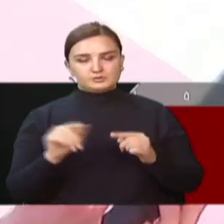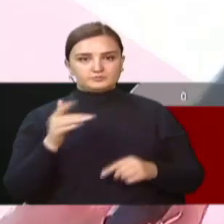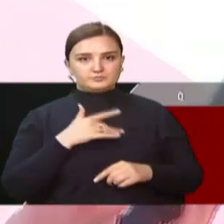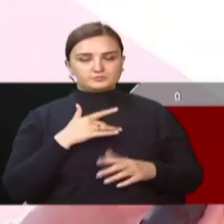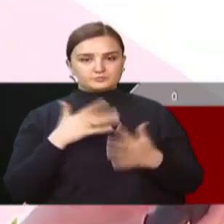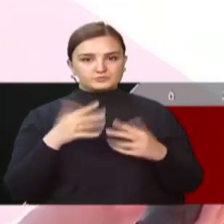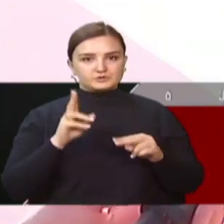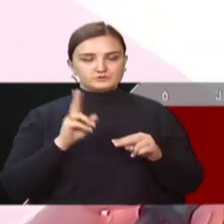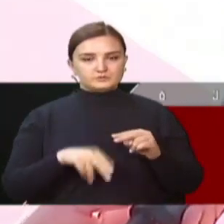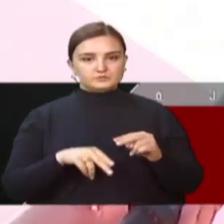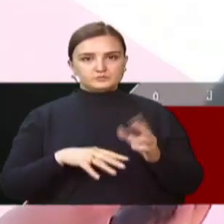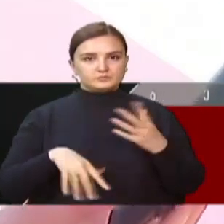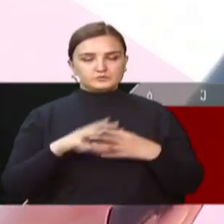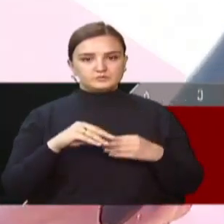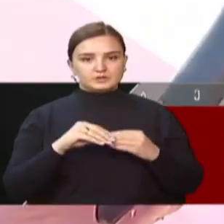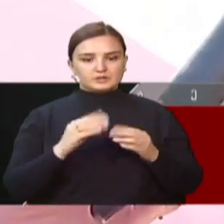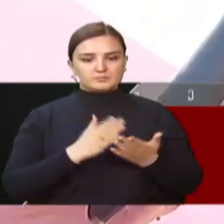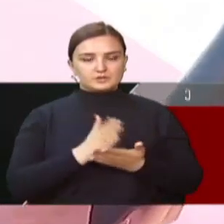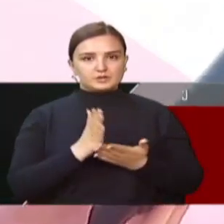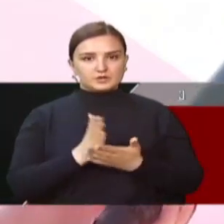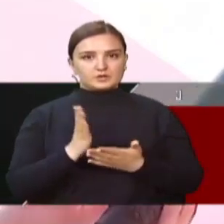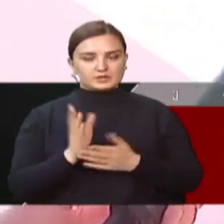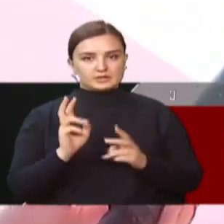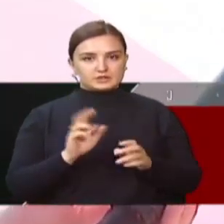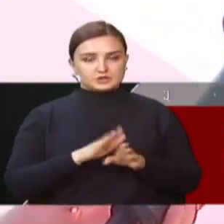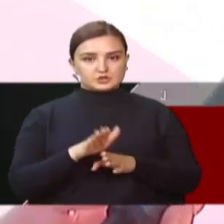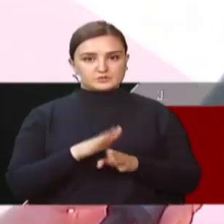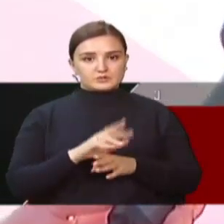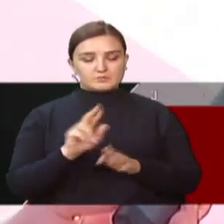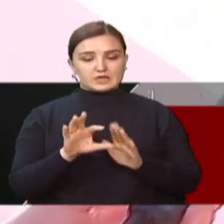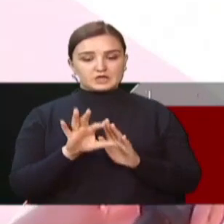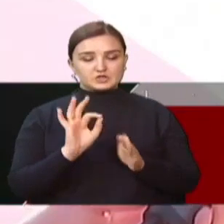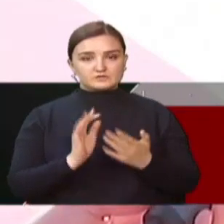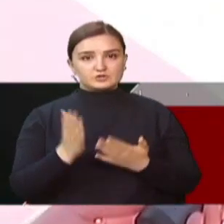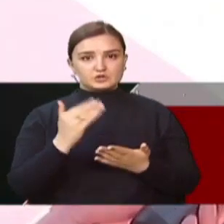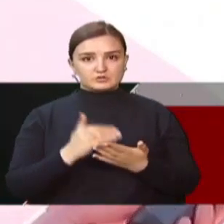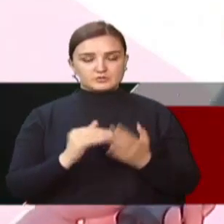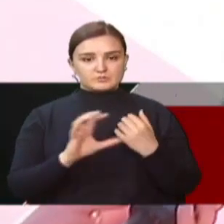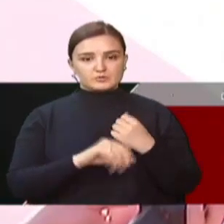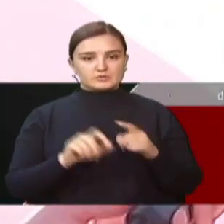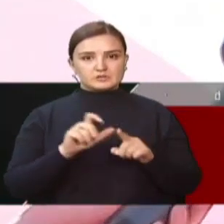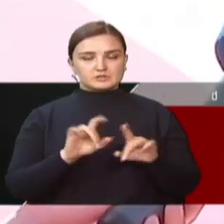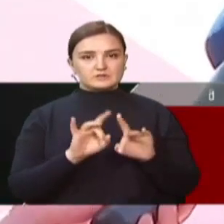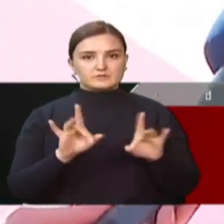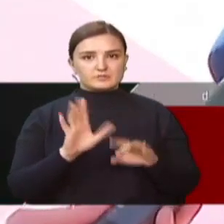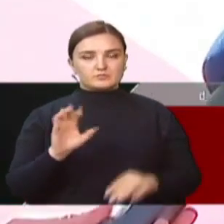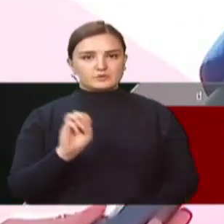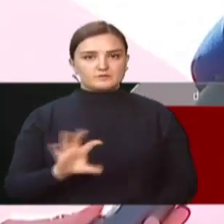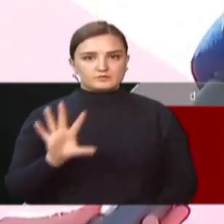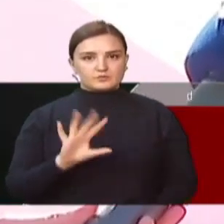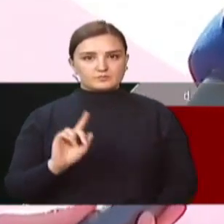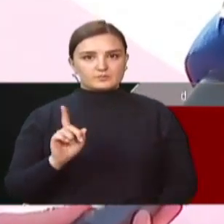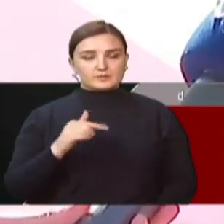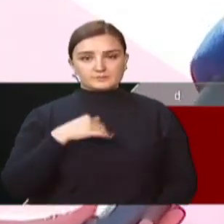უკვე დავასრულებთ ყველა ამ პრიორიტეტის შესრულებას და არჩევანის შემდეგ უკვე ბოლო სიტყვა სათქმელი იქნება ევროპაზე. მე